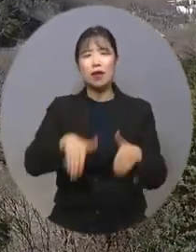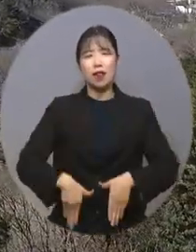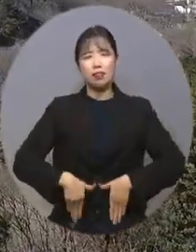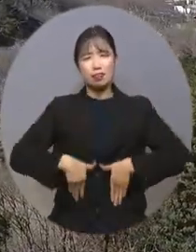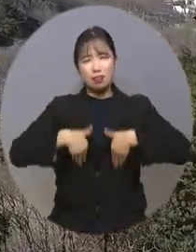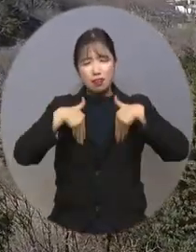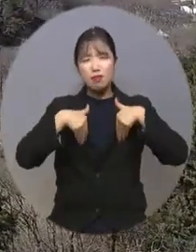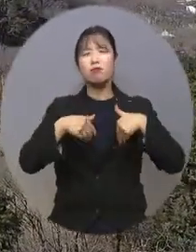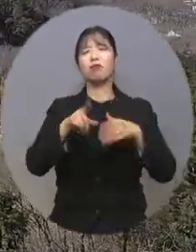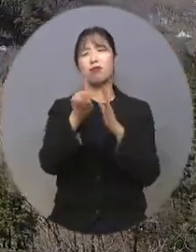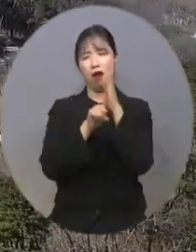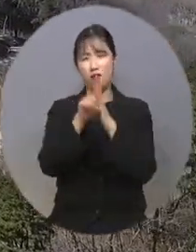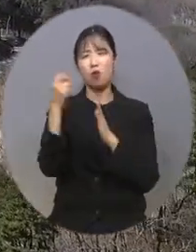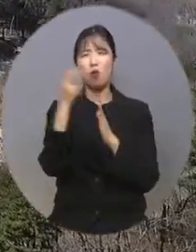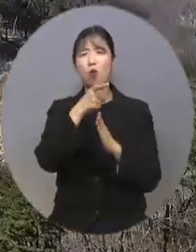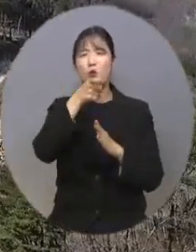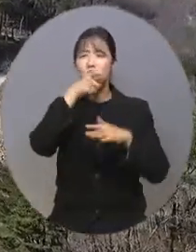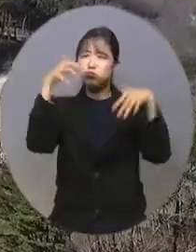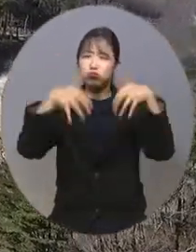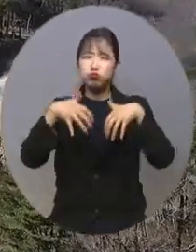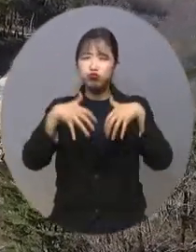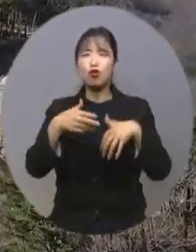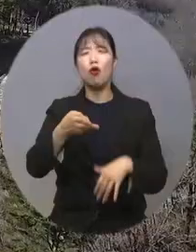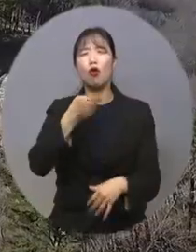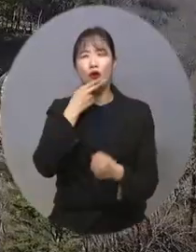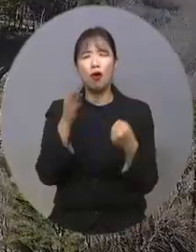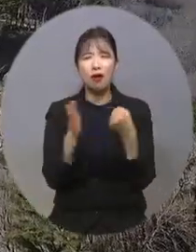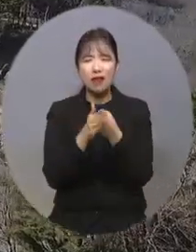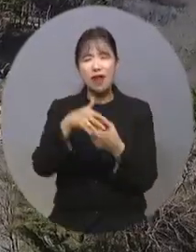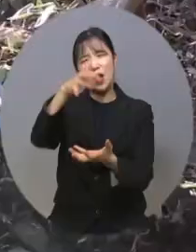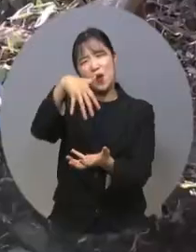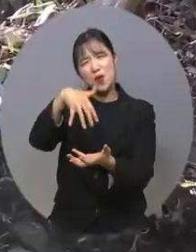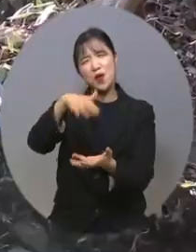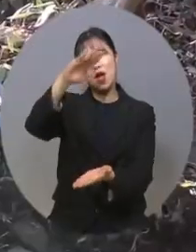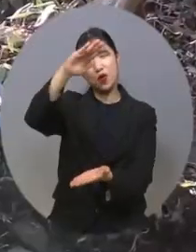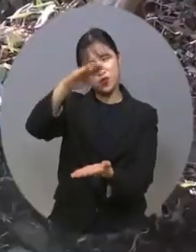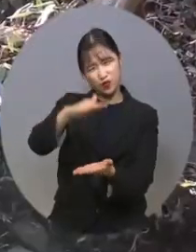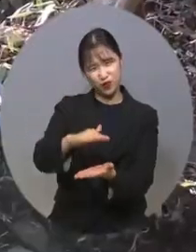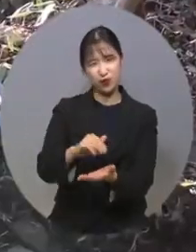가뭄이 계속되면서 고로쇠 채취량은 좀 줄어드는 현상입니다.